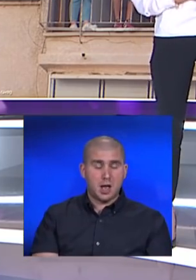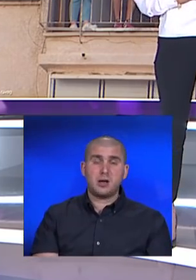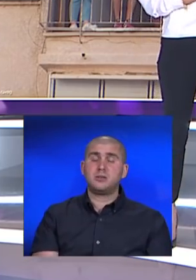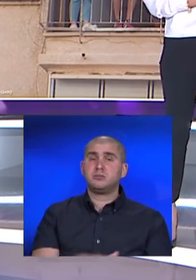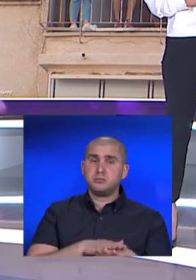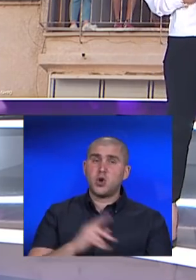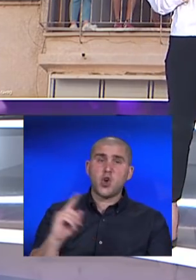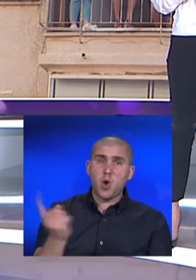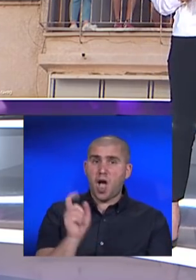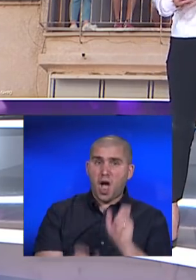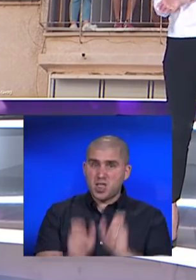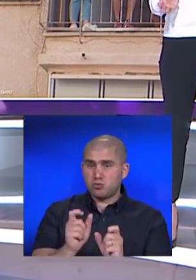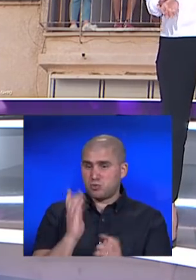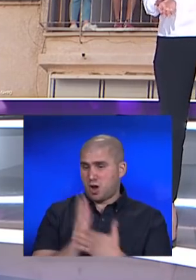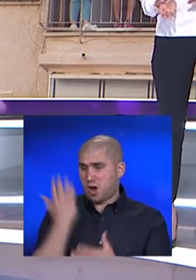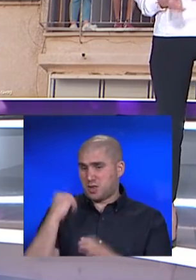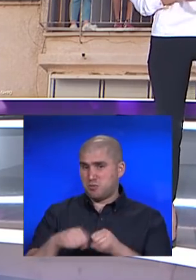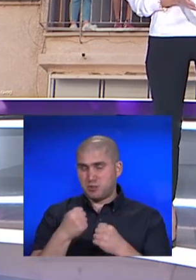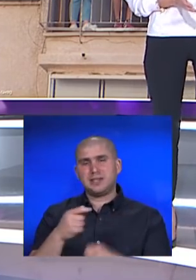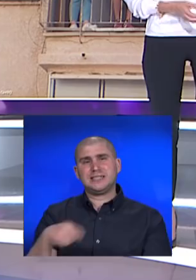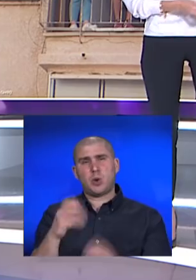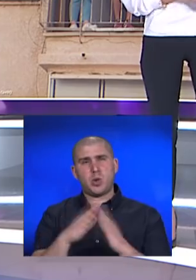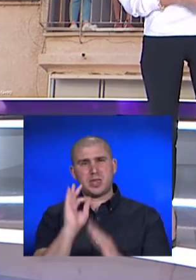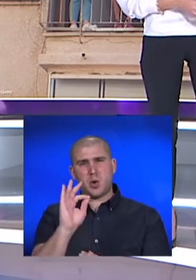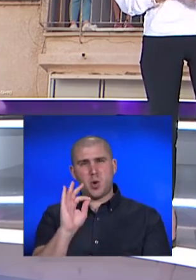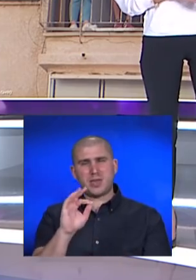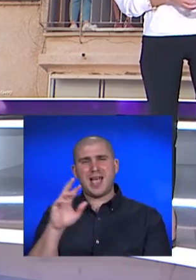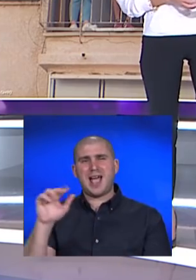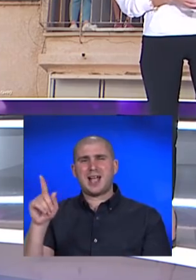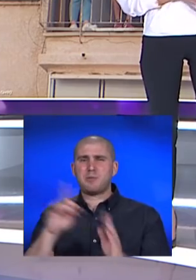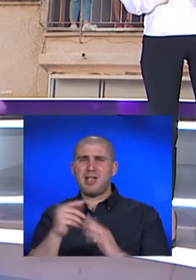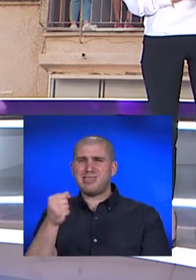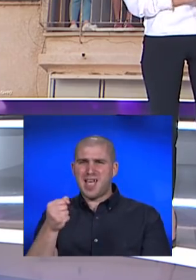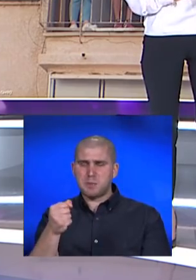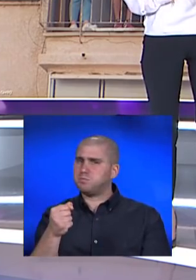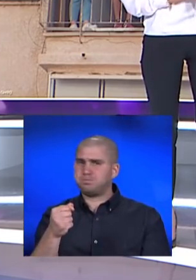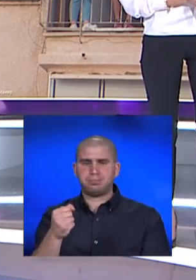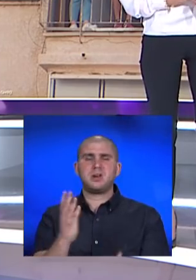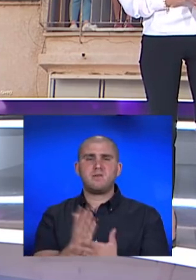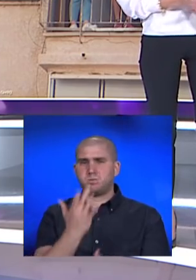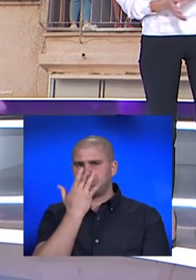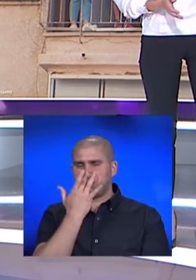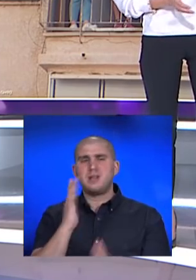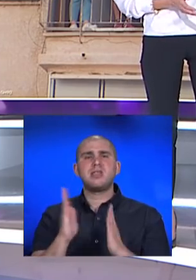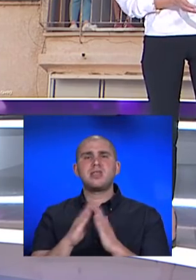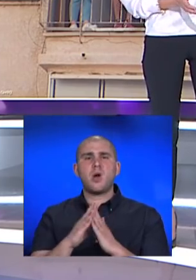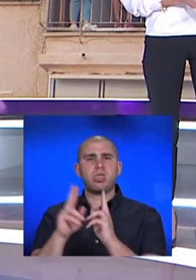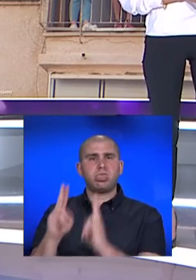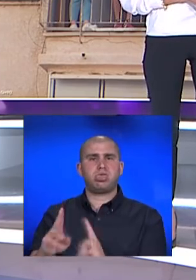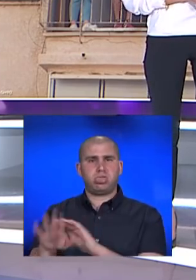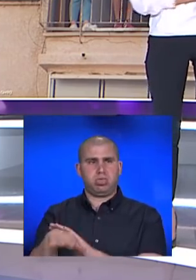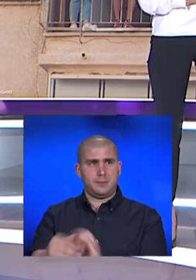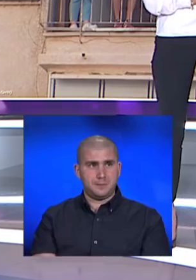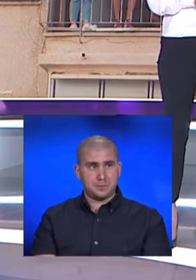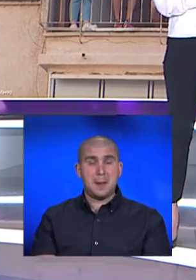האנשים שעד למשבר הזכירו את הדירות שלהם ב-Airbnb, לתיירים, פשוט מצאו את עצמם עם דירות שעומדות ריקות. בהתאם,